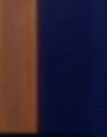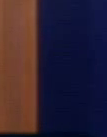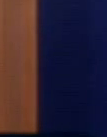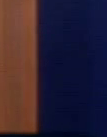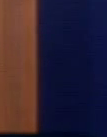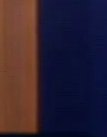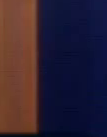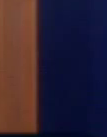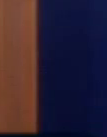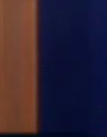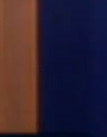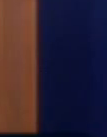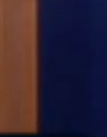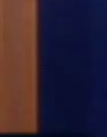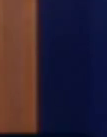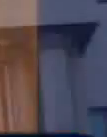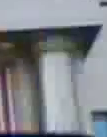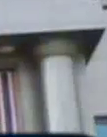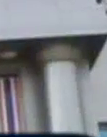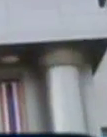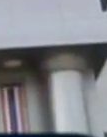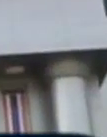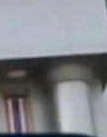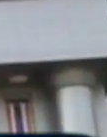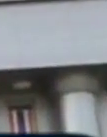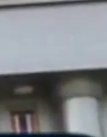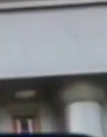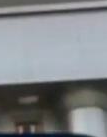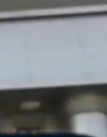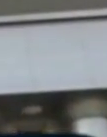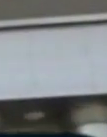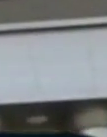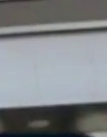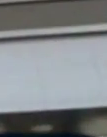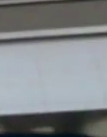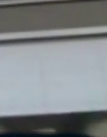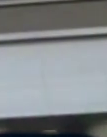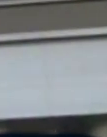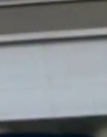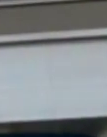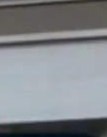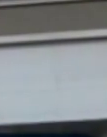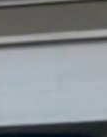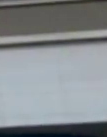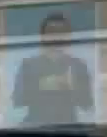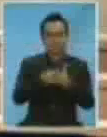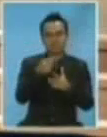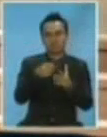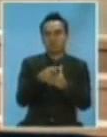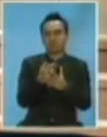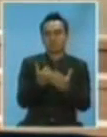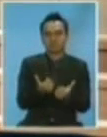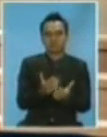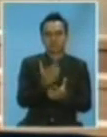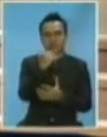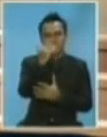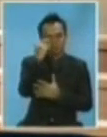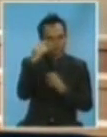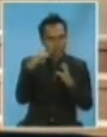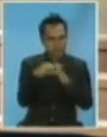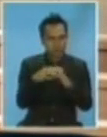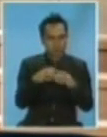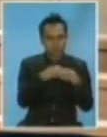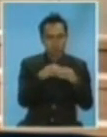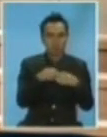ส.และส.ว.นะคะก็ให้เป็นอำนาจการพิจารณาของศาลอุทธรณ์ค่ะส่วนคดีอาญาของผู้ดำรงตำแหน่งทางการเมืองให้อยู่ในศ